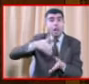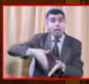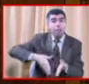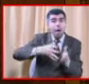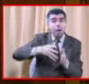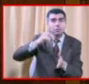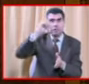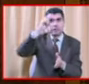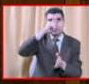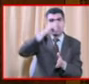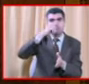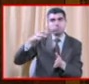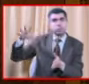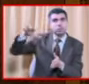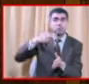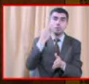غامره،